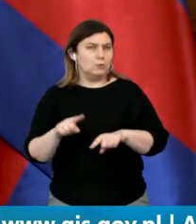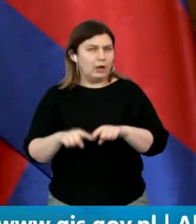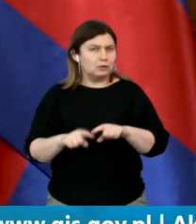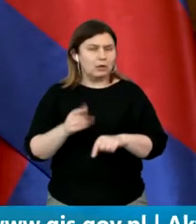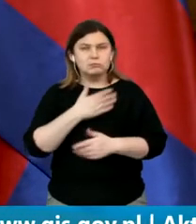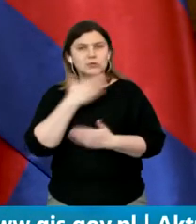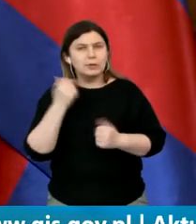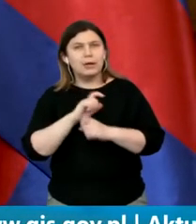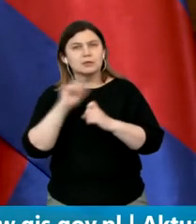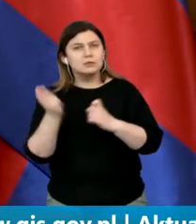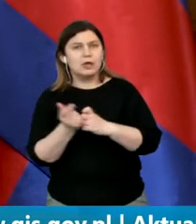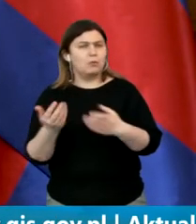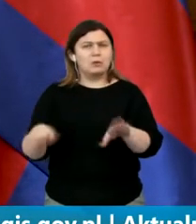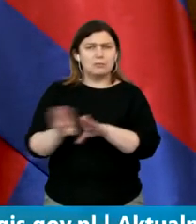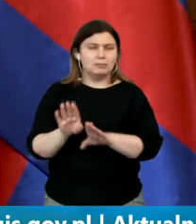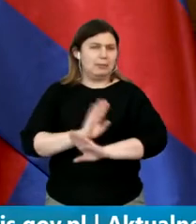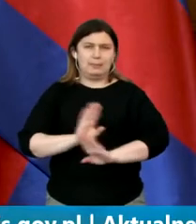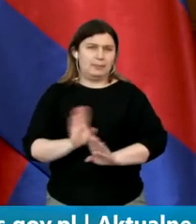mamy całych placówek zamkniętych.